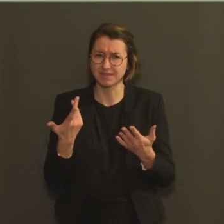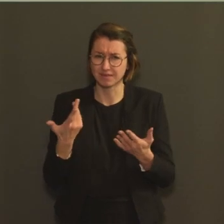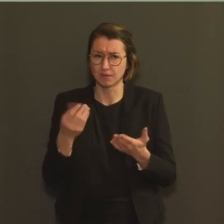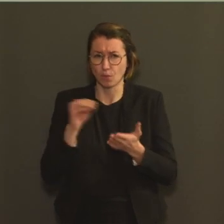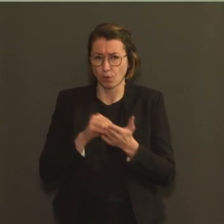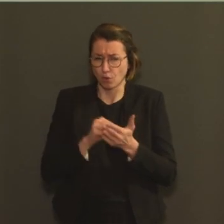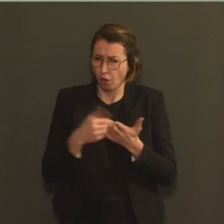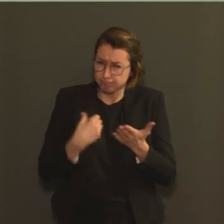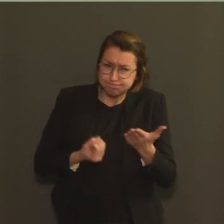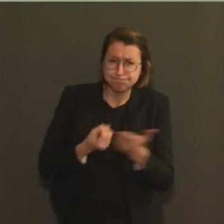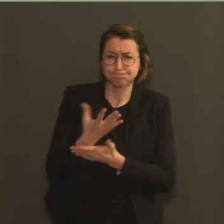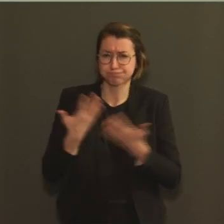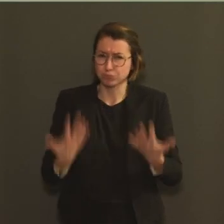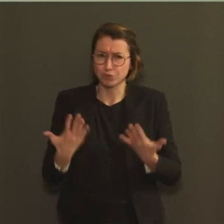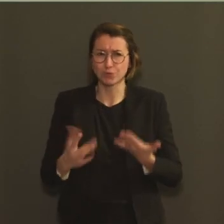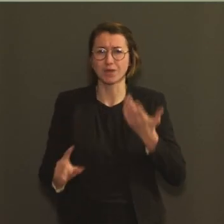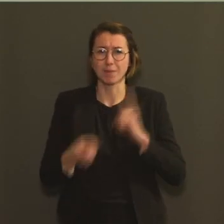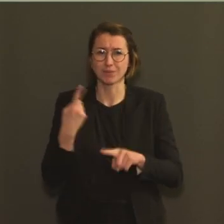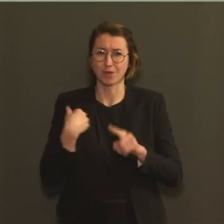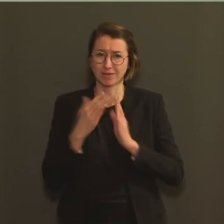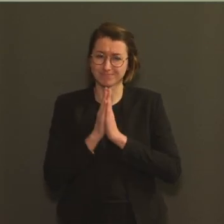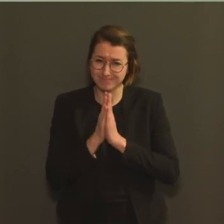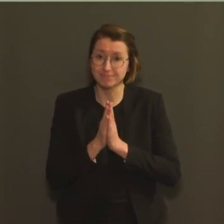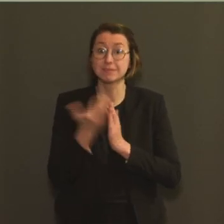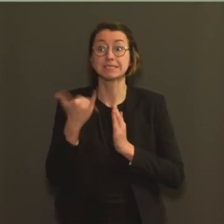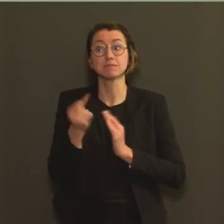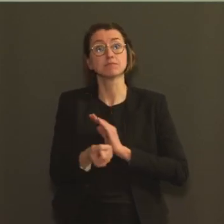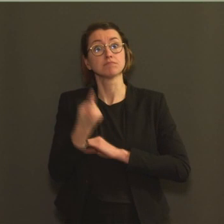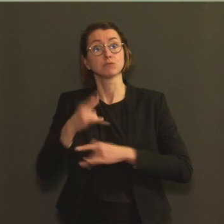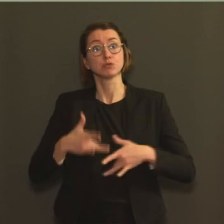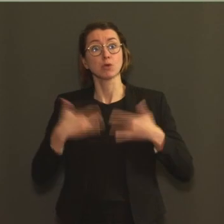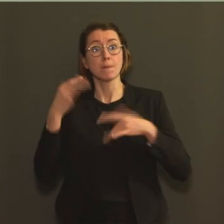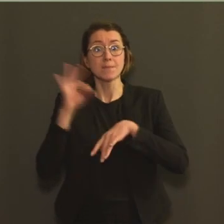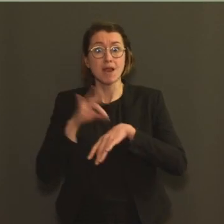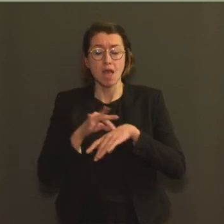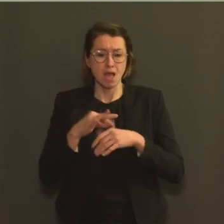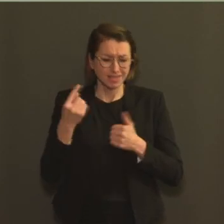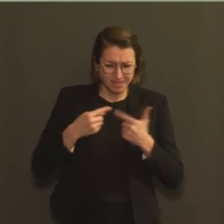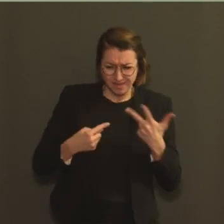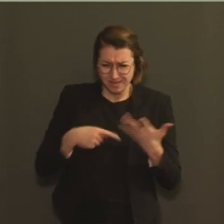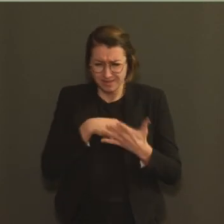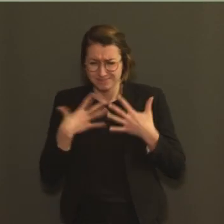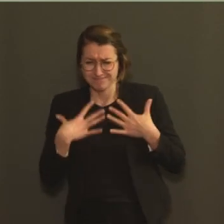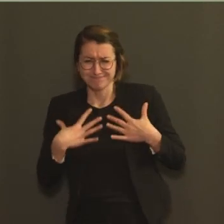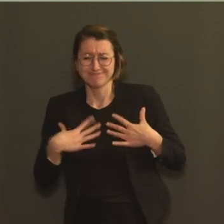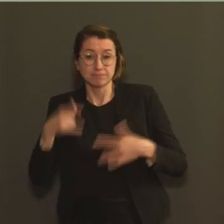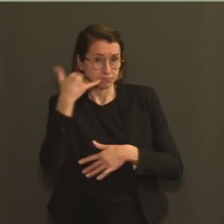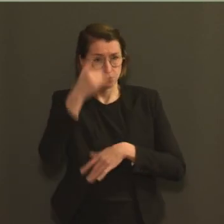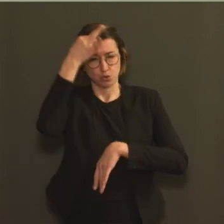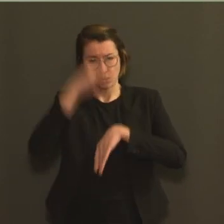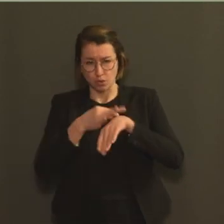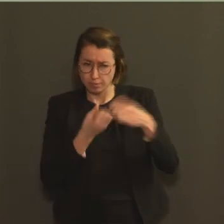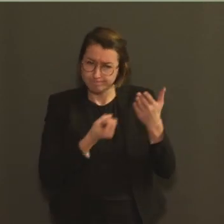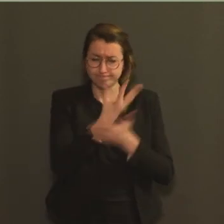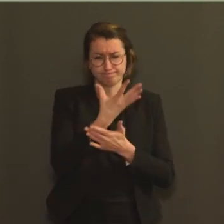médecin et à faire un test aux moindres symptômes. De ne pas attendre, on l'a déjà dit aussi, qu'il y ait de la fièvre ou de fortes fièvres pour